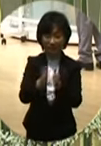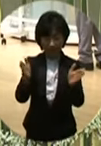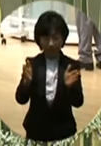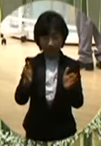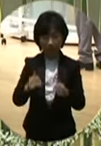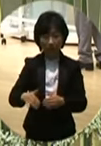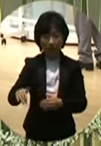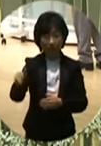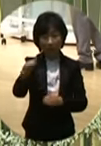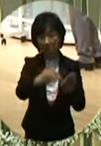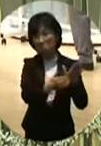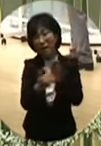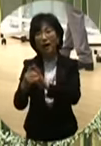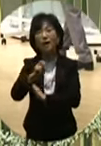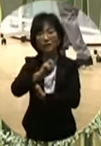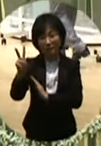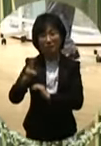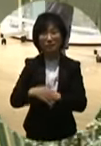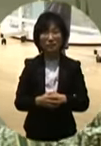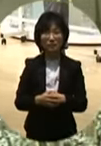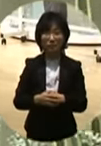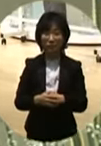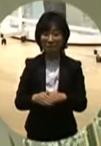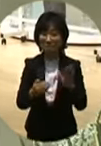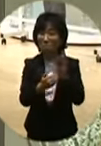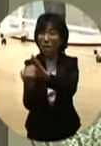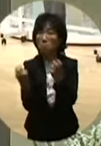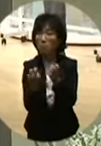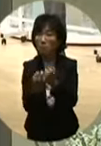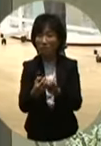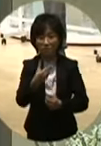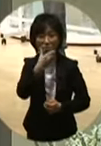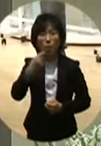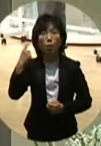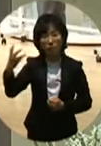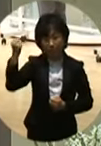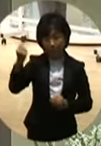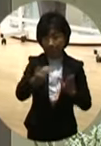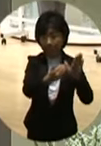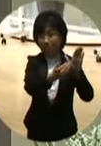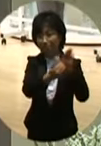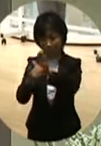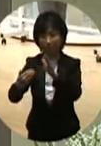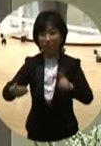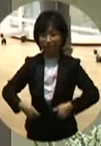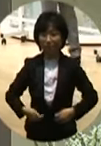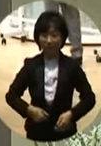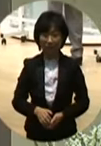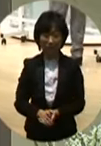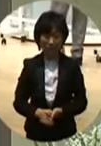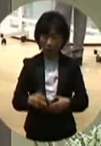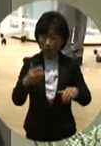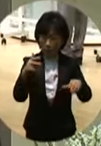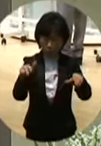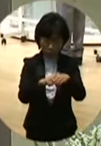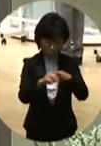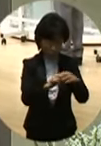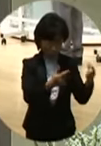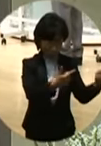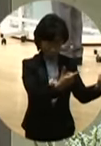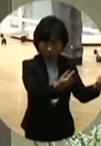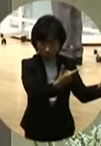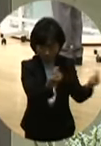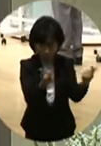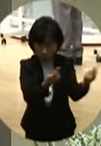막아야 됩니다. We must stop it. 복음으로 막아야 됩니다. We must stop it with the gospel. 모든 종교가 같다고 하는 통합 종교 시대